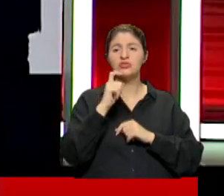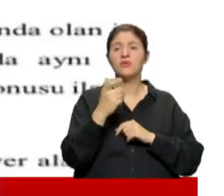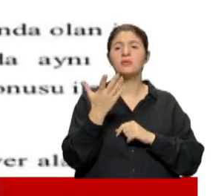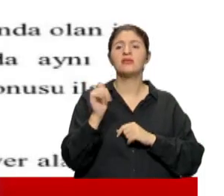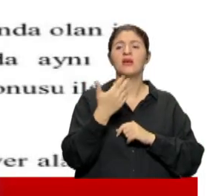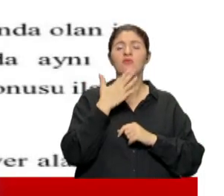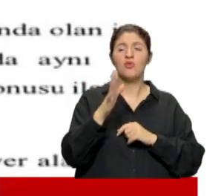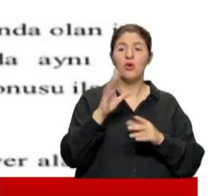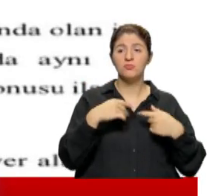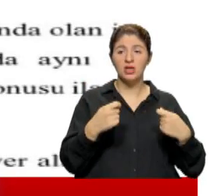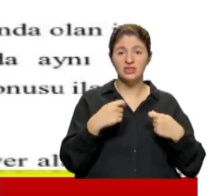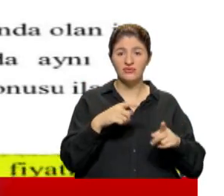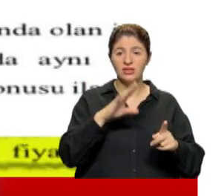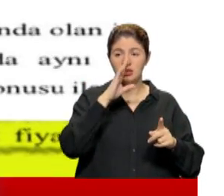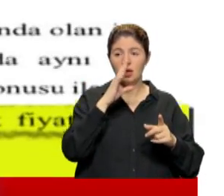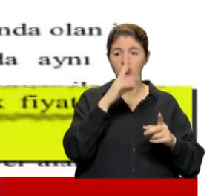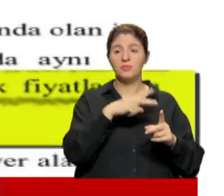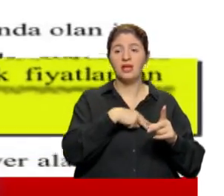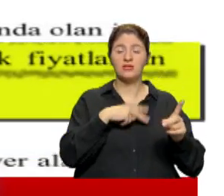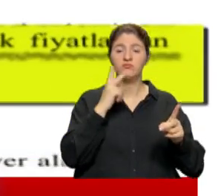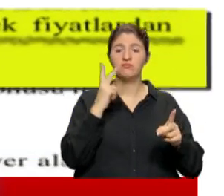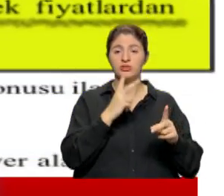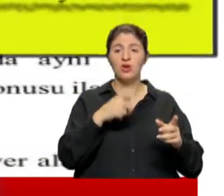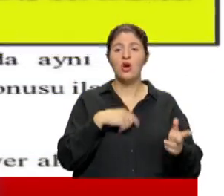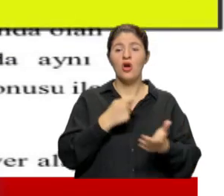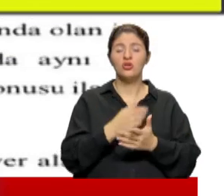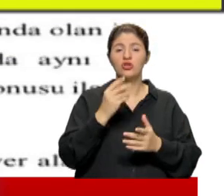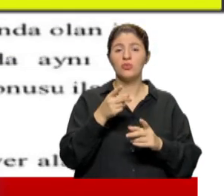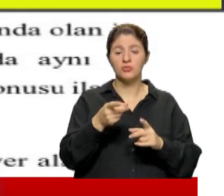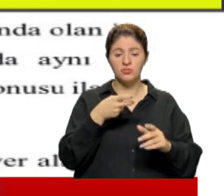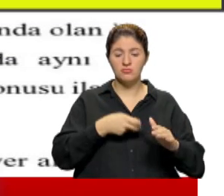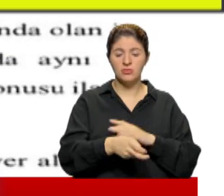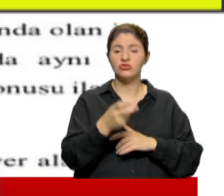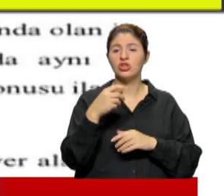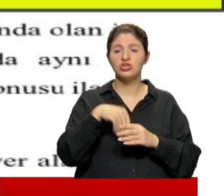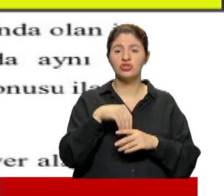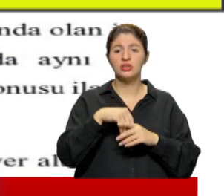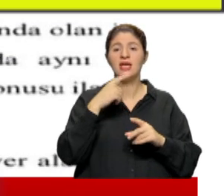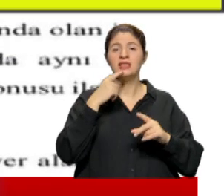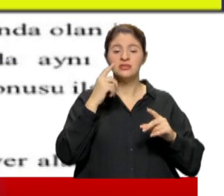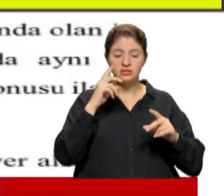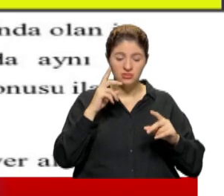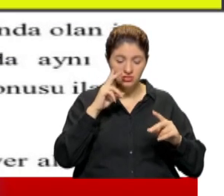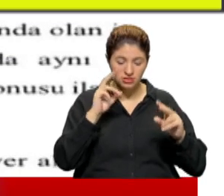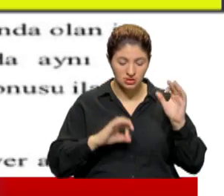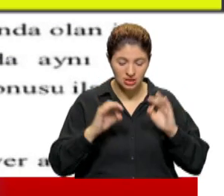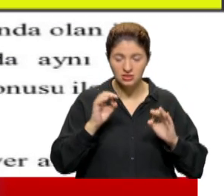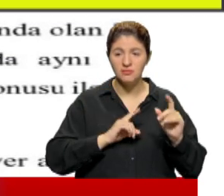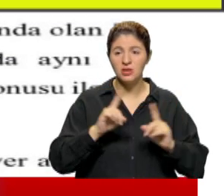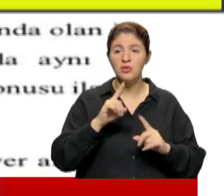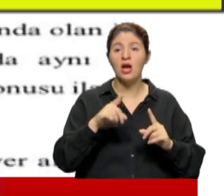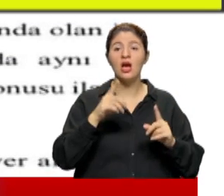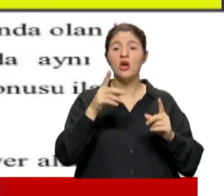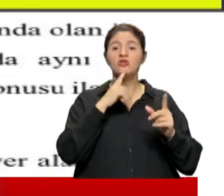değmez maliyetinin İstanbul Büyükşehir Belediyesi tarafından ödeneceği metro hattı içinse Sayıştay sözleşmeye aykırı kat be kat ek